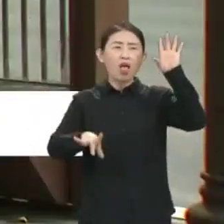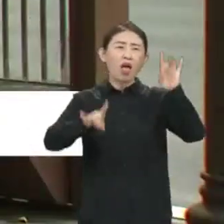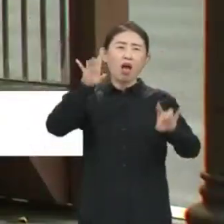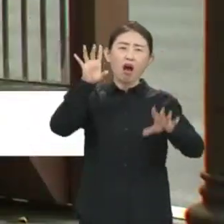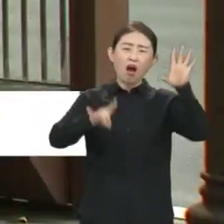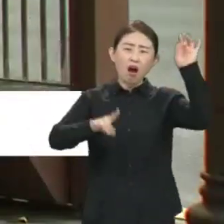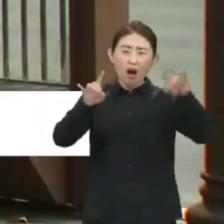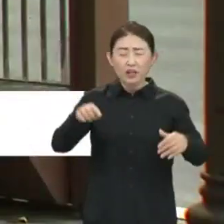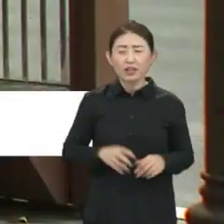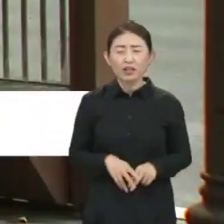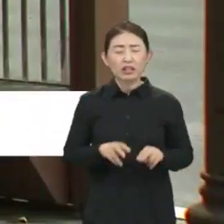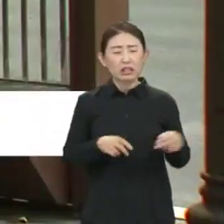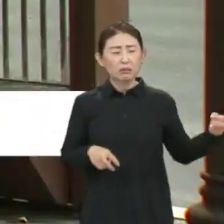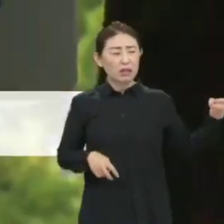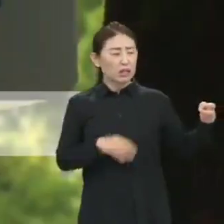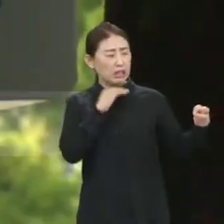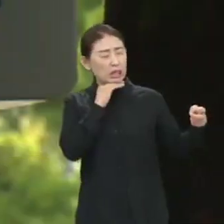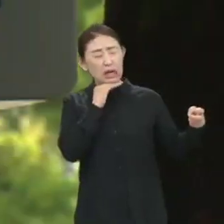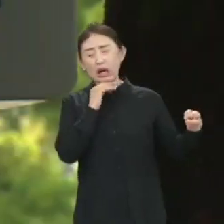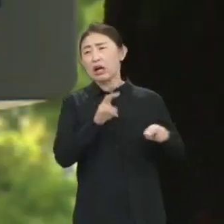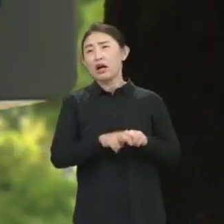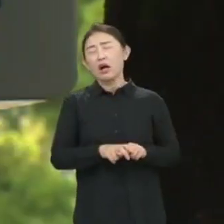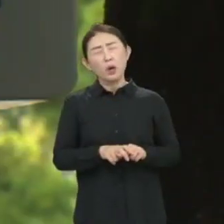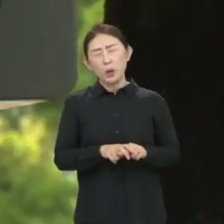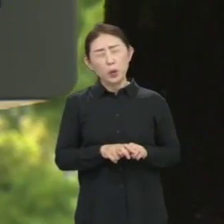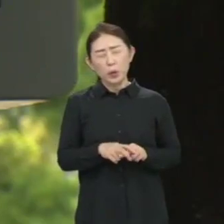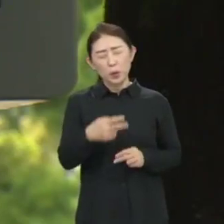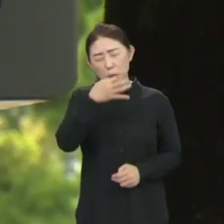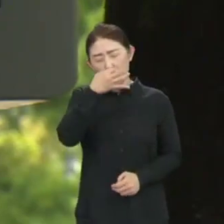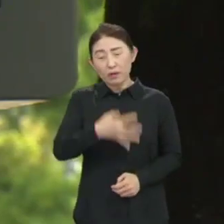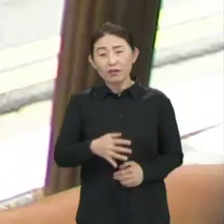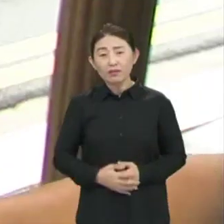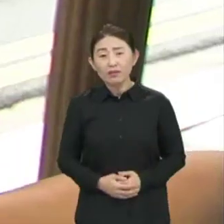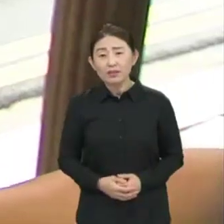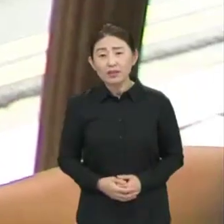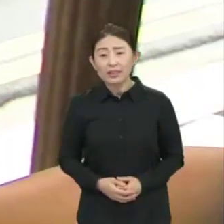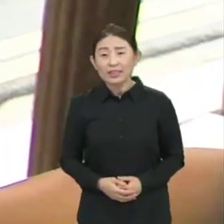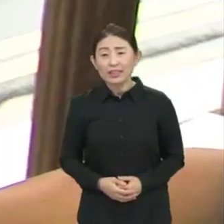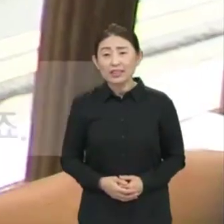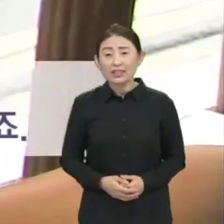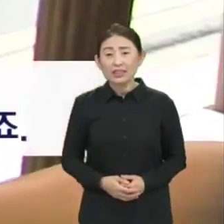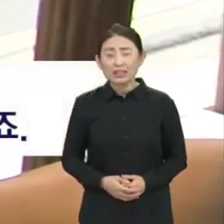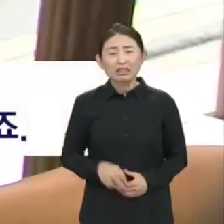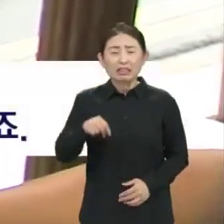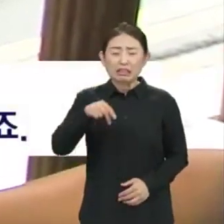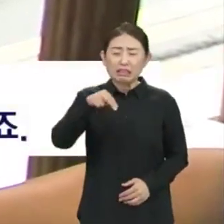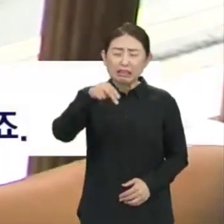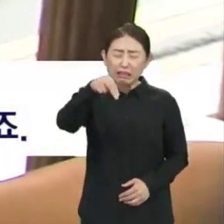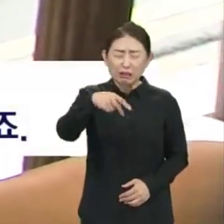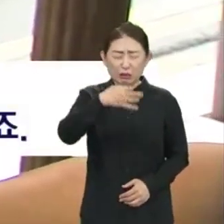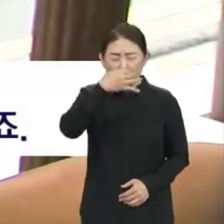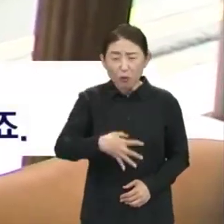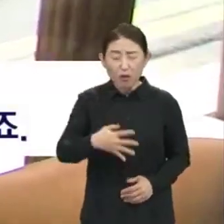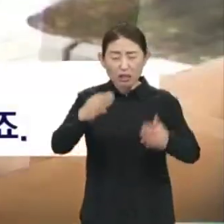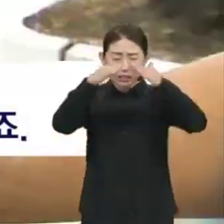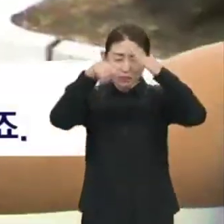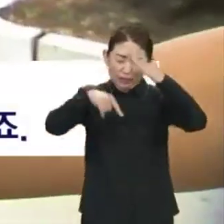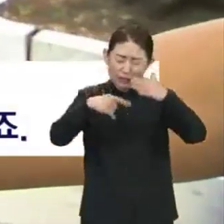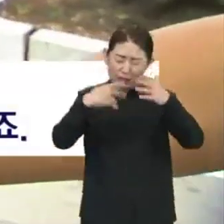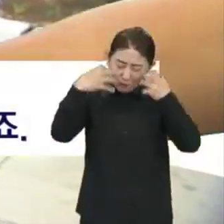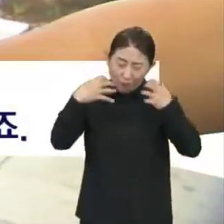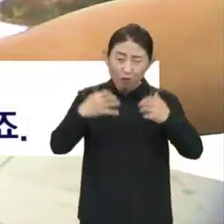날씨에 야외에서 시내버스를 기다리는 게 시민들에게는 큰 고통입니다. 다니는 것도 힘들고 집에 있는 것도 그렇고요.